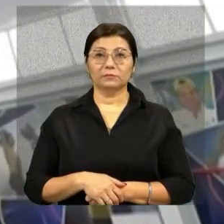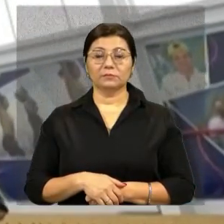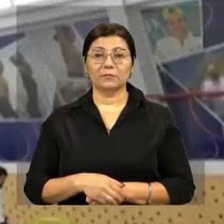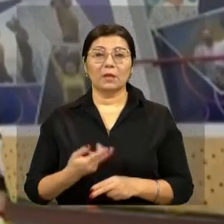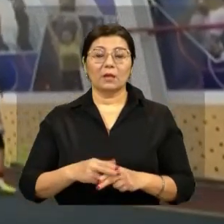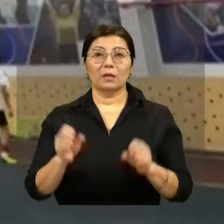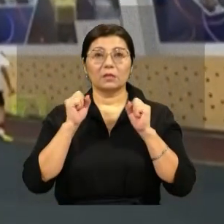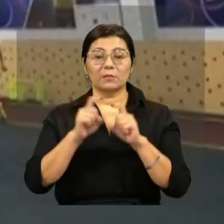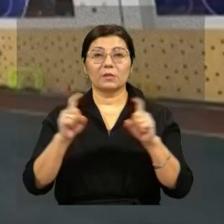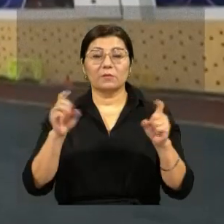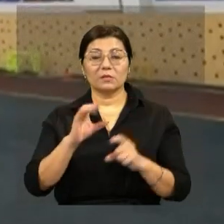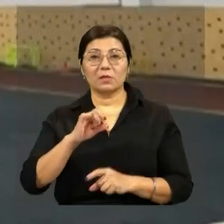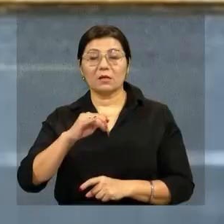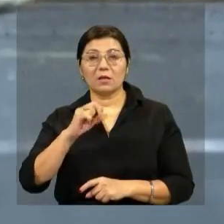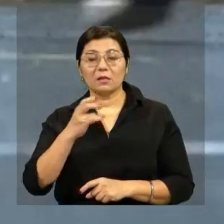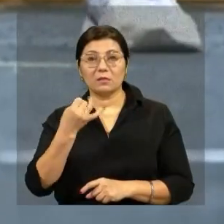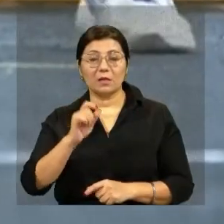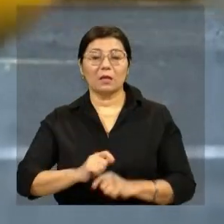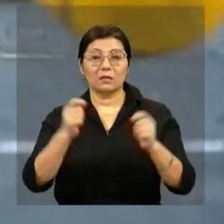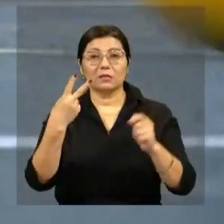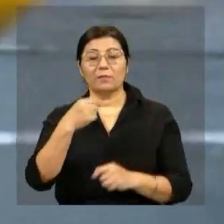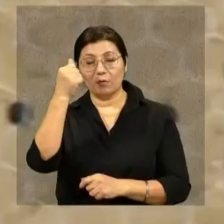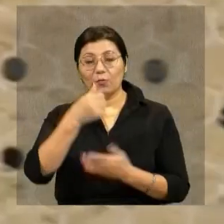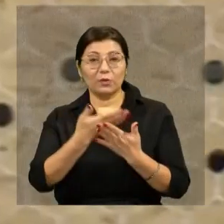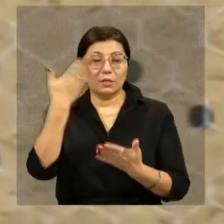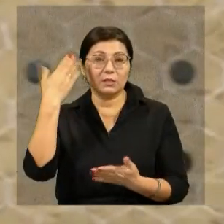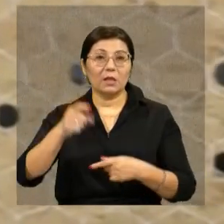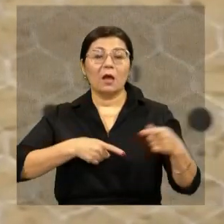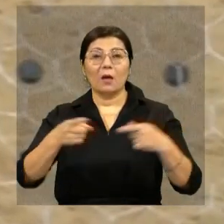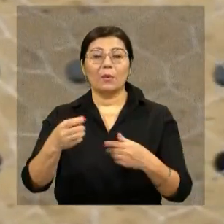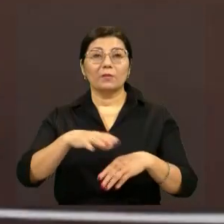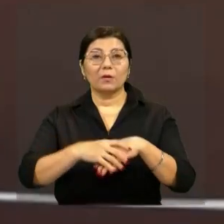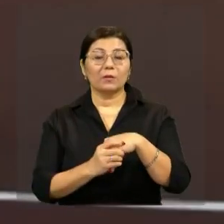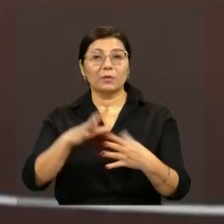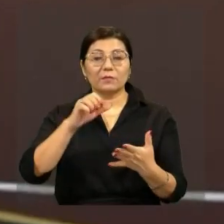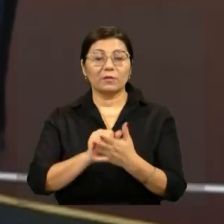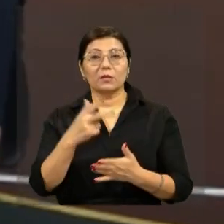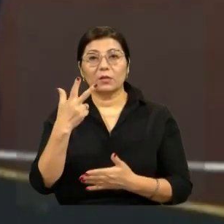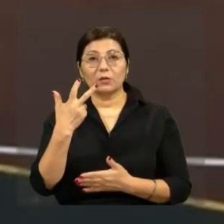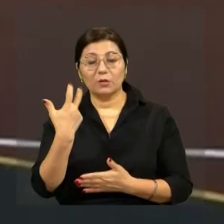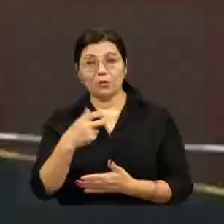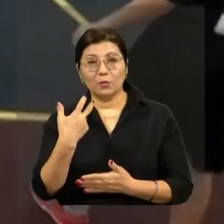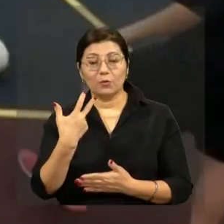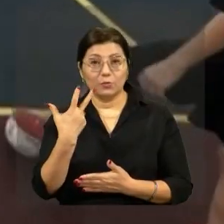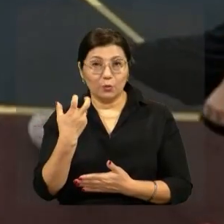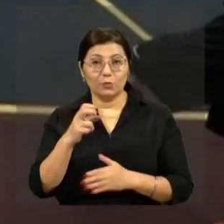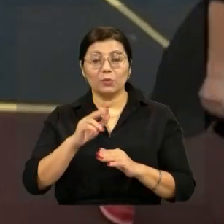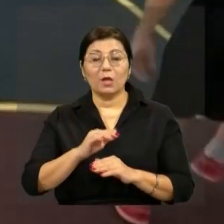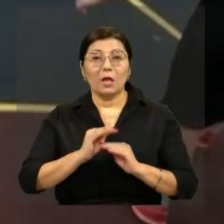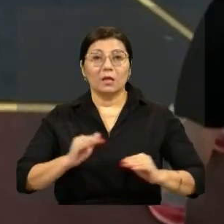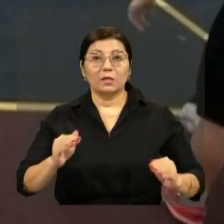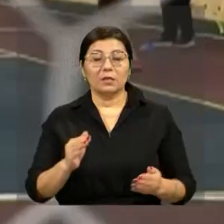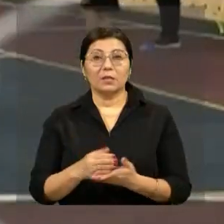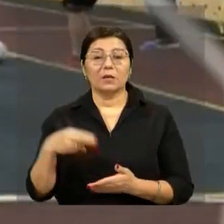Этот спортивный комплекс «Саржанцы» открылся 2 года назад. Работают кружки борьбы и футбола. Здесь тренируются более 300 человек. Отметим, что президент является